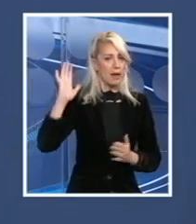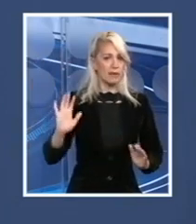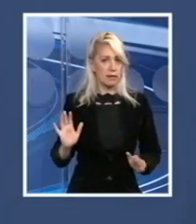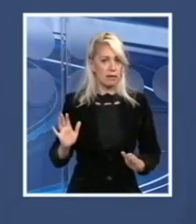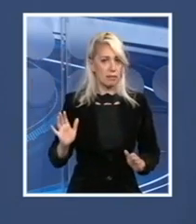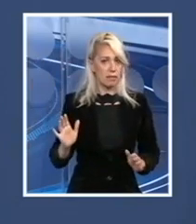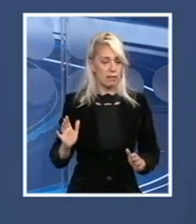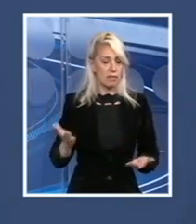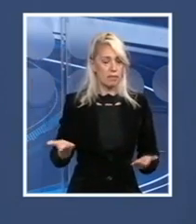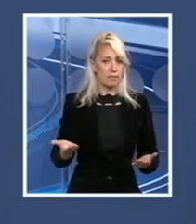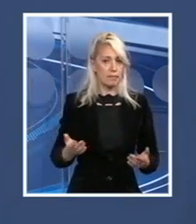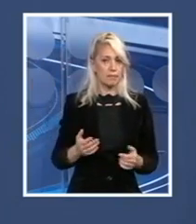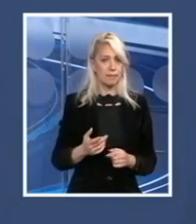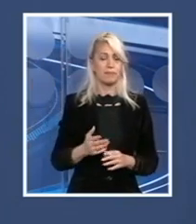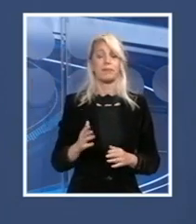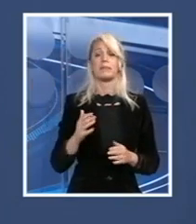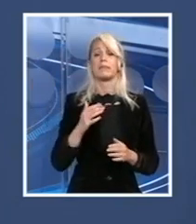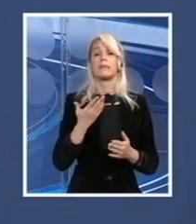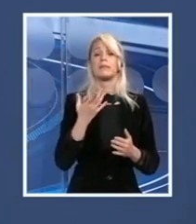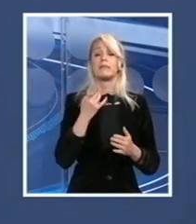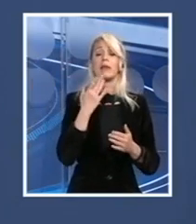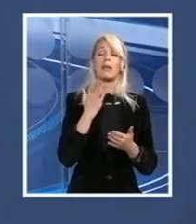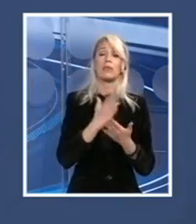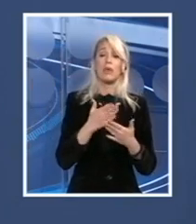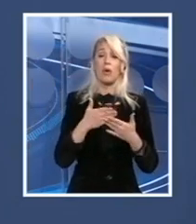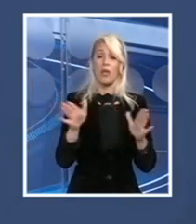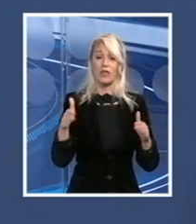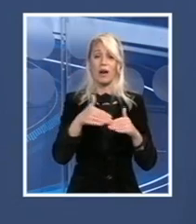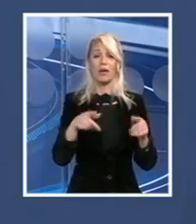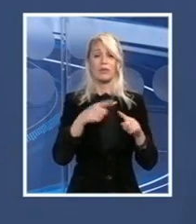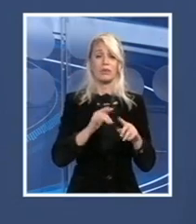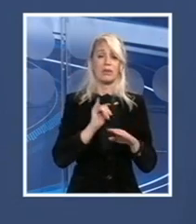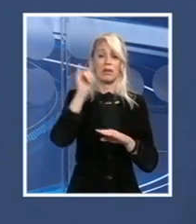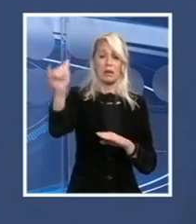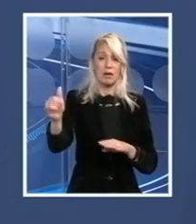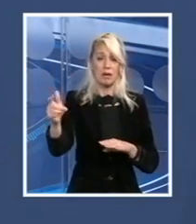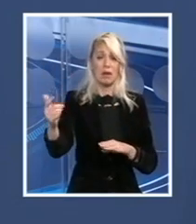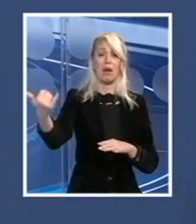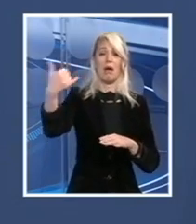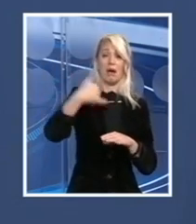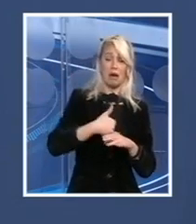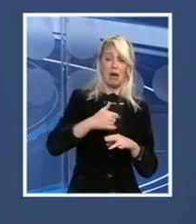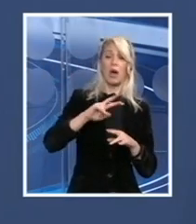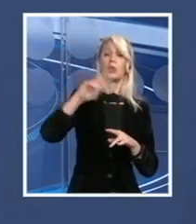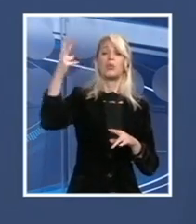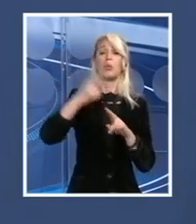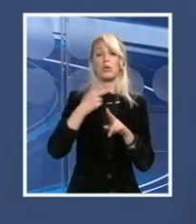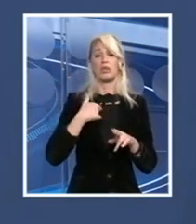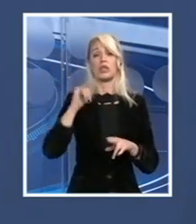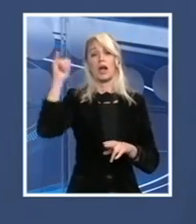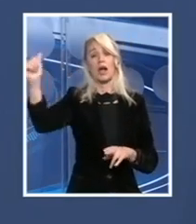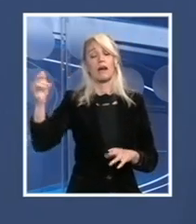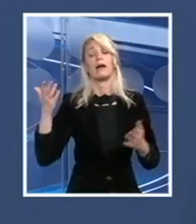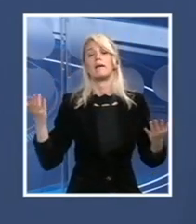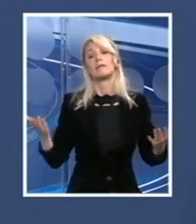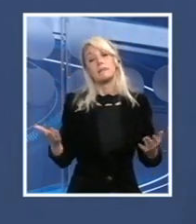Svako otvaranje granica, ulazak građana, odlazak naših građana u druge zemlje je